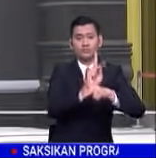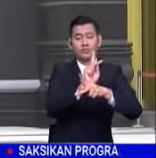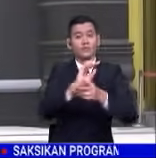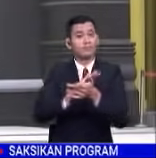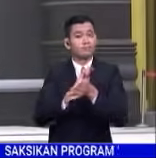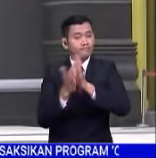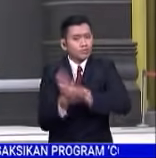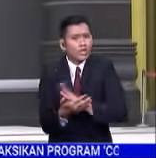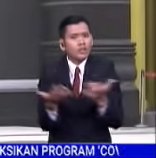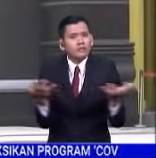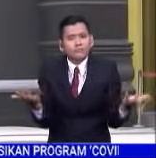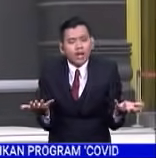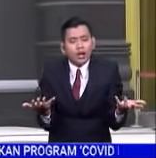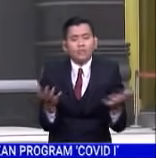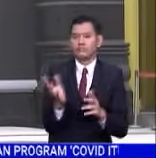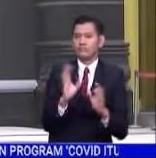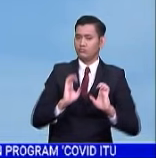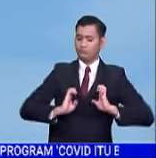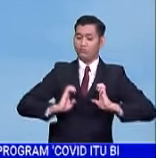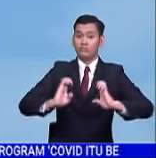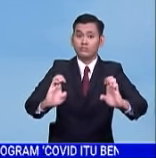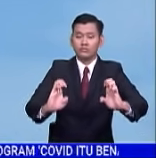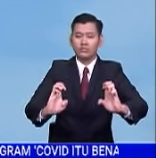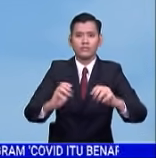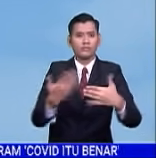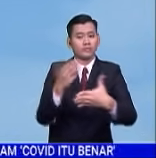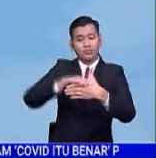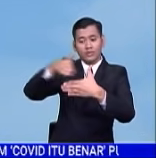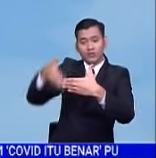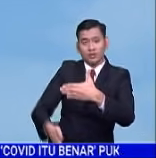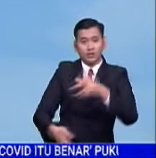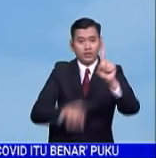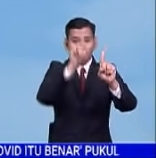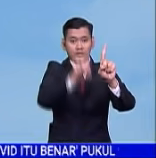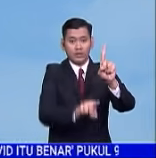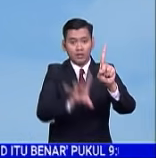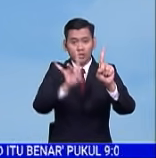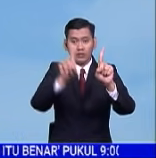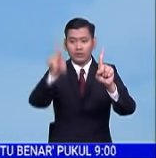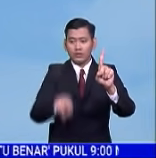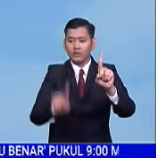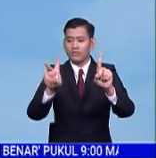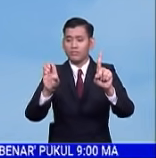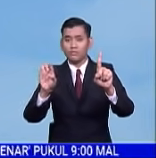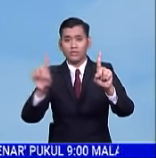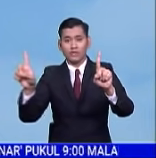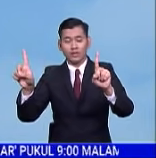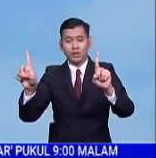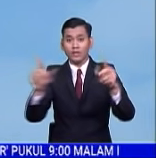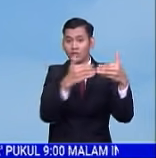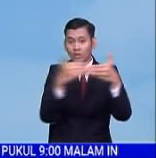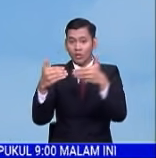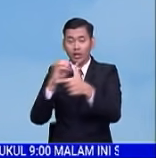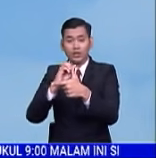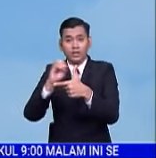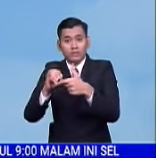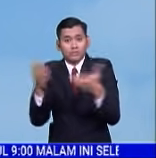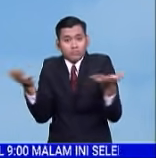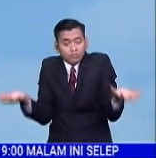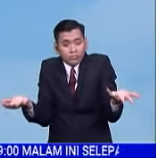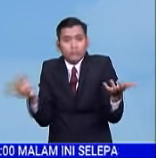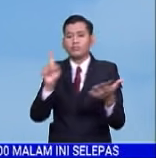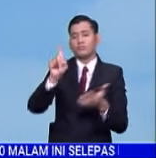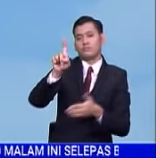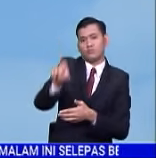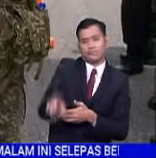justru persoalan sama ada darurat yang dijadwal berakhir pada satu ogos 2021 perlu diteruskan atau tidak tidak